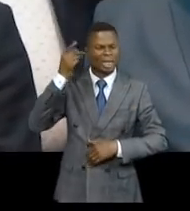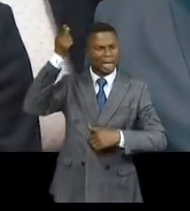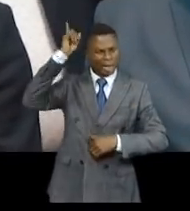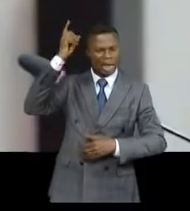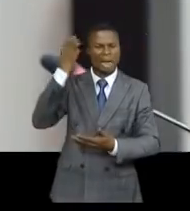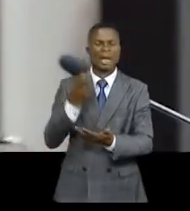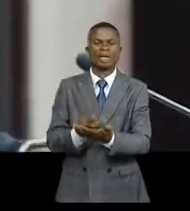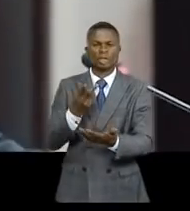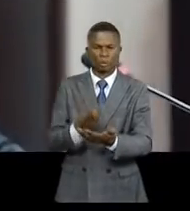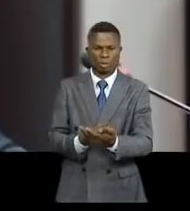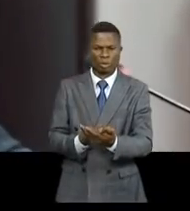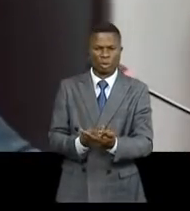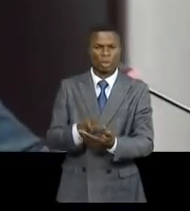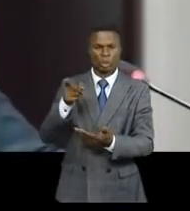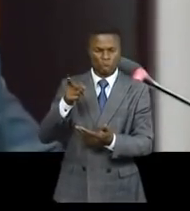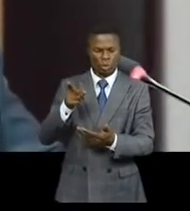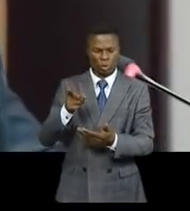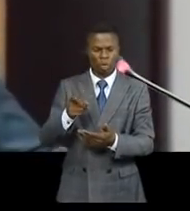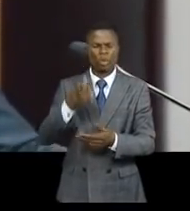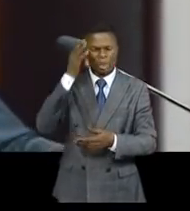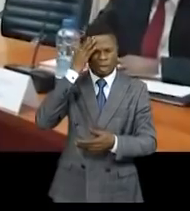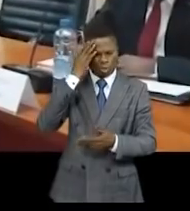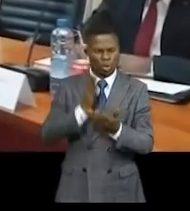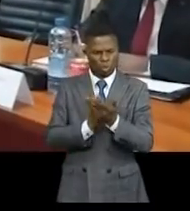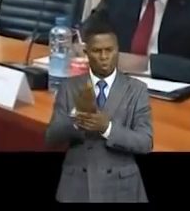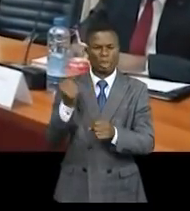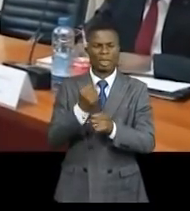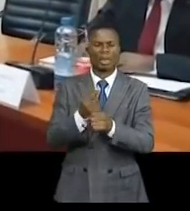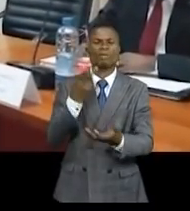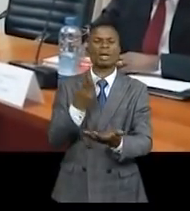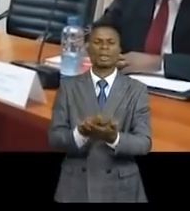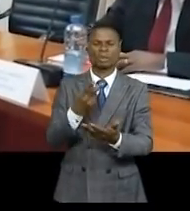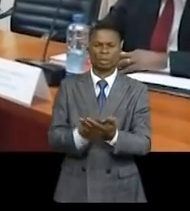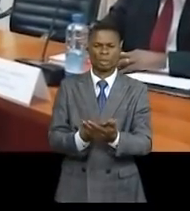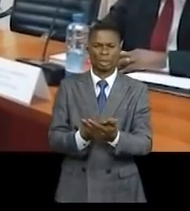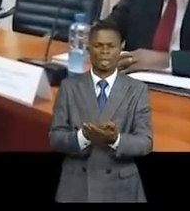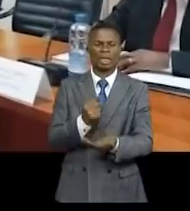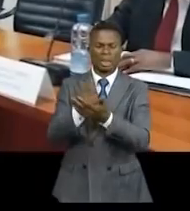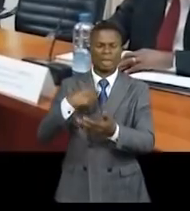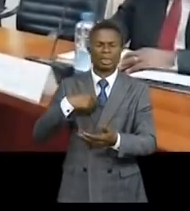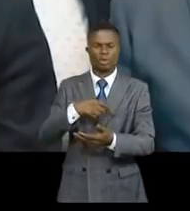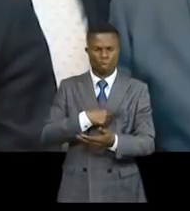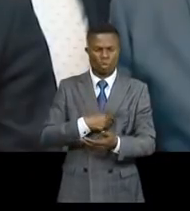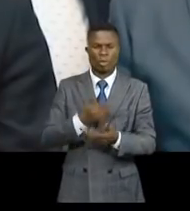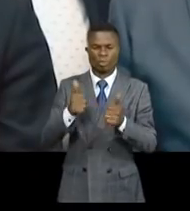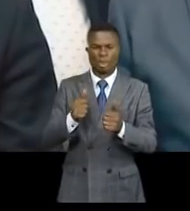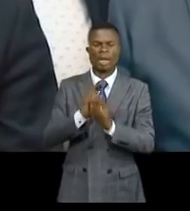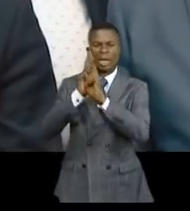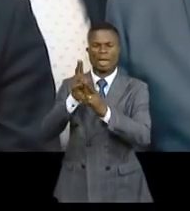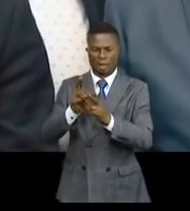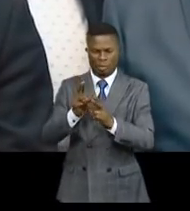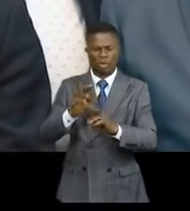Donc il s'est retrouvé, il était dans son assiette. Il nous a répondu favorablement et je pense